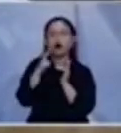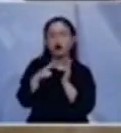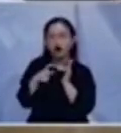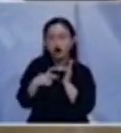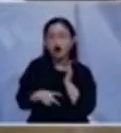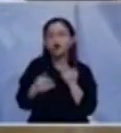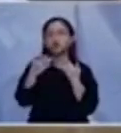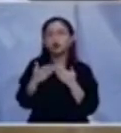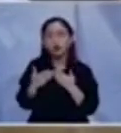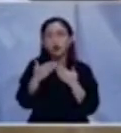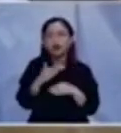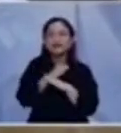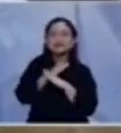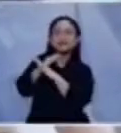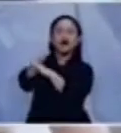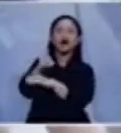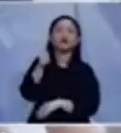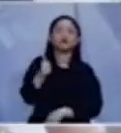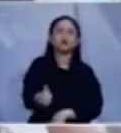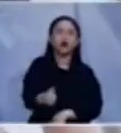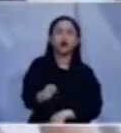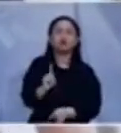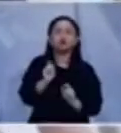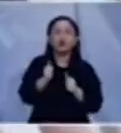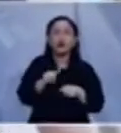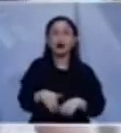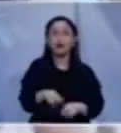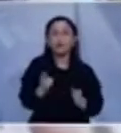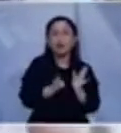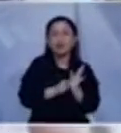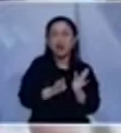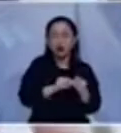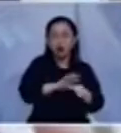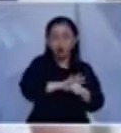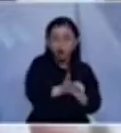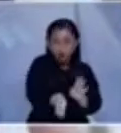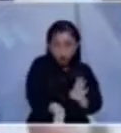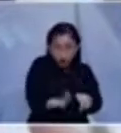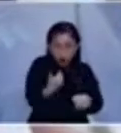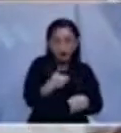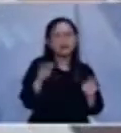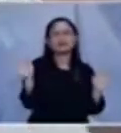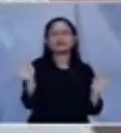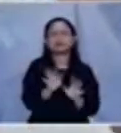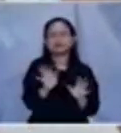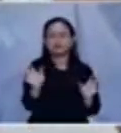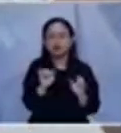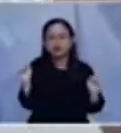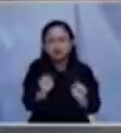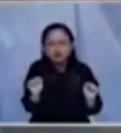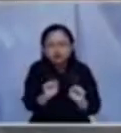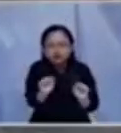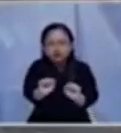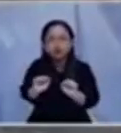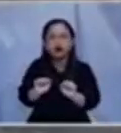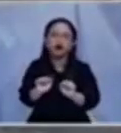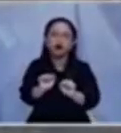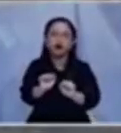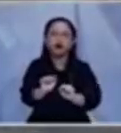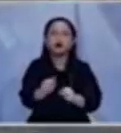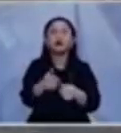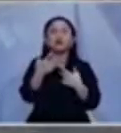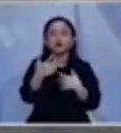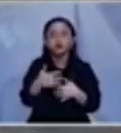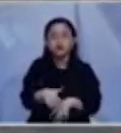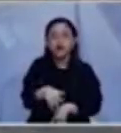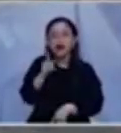cepat bisa ditanggulangi ya, biar nggak kayak kasus COVID. Jadi bisa lebih cepat dan nggak menyebar. Meski